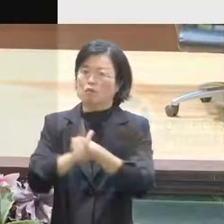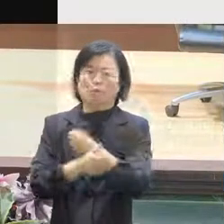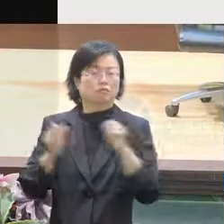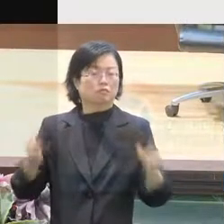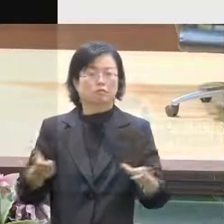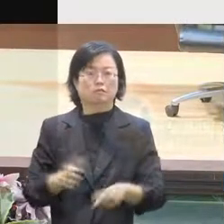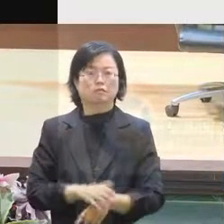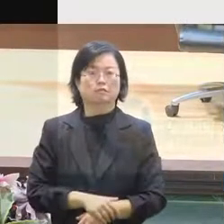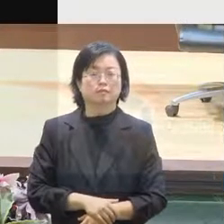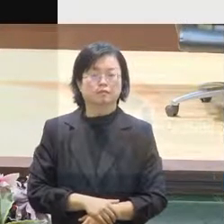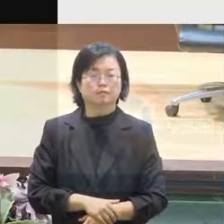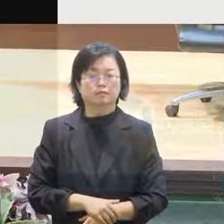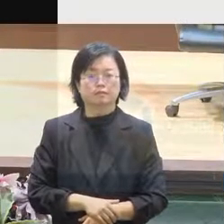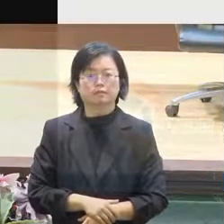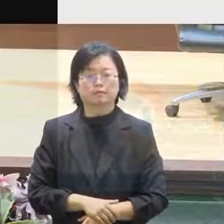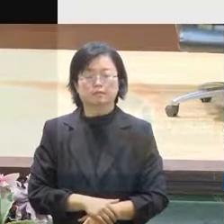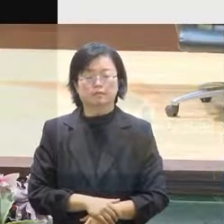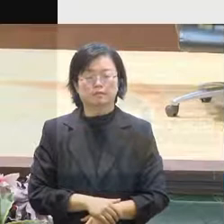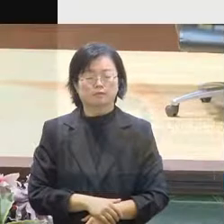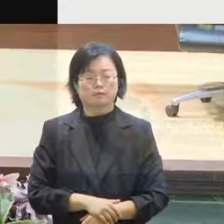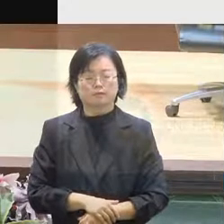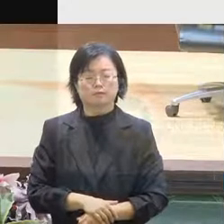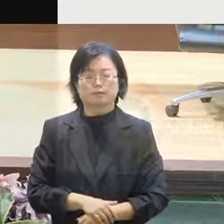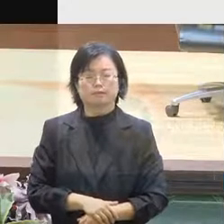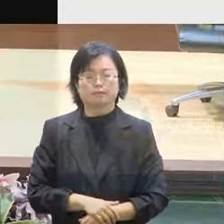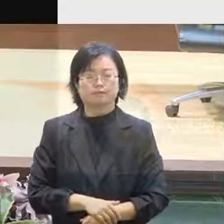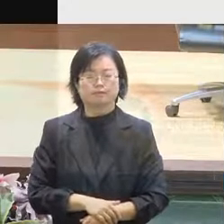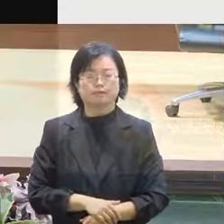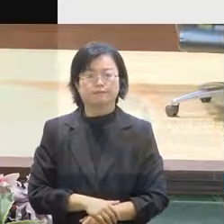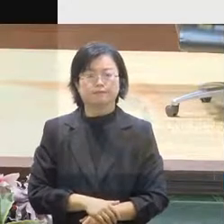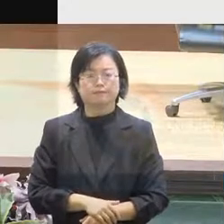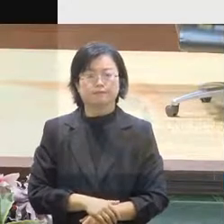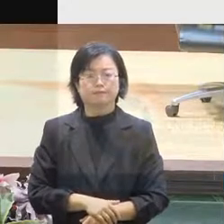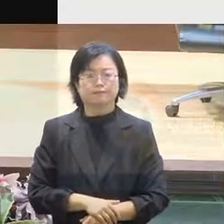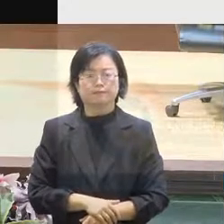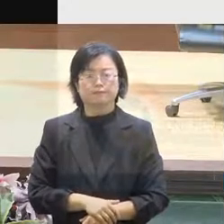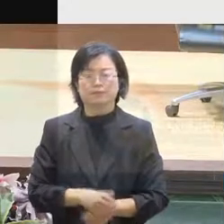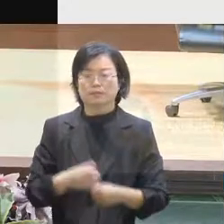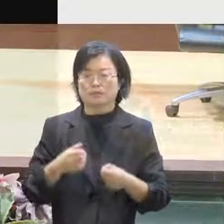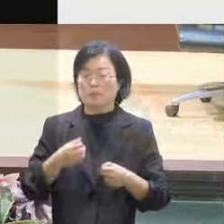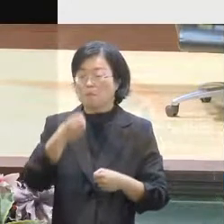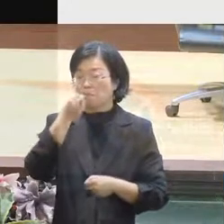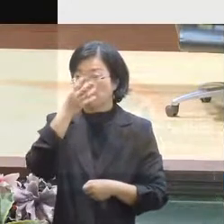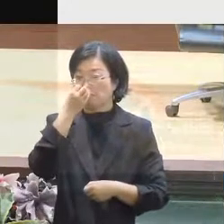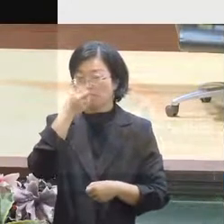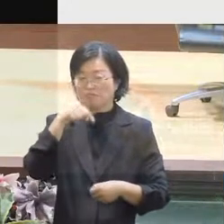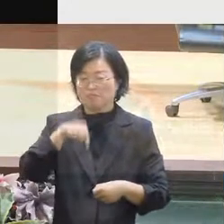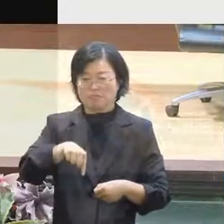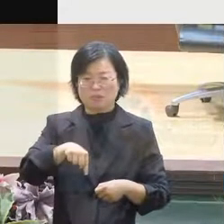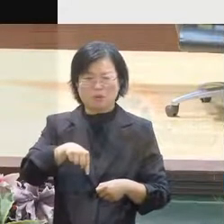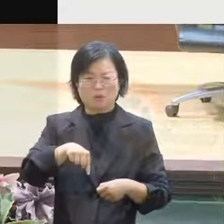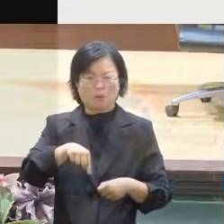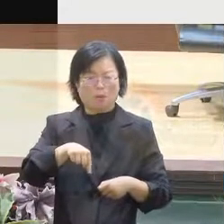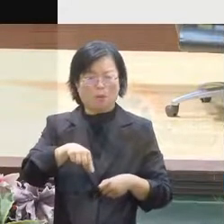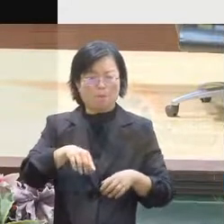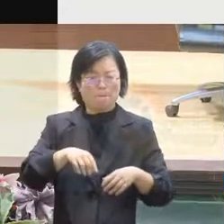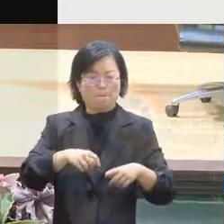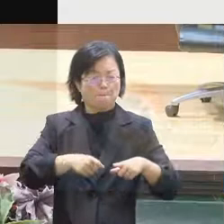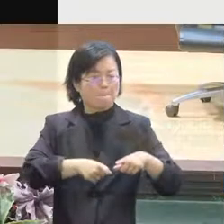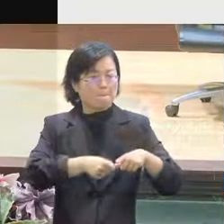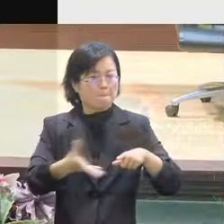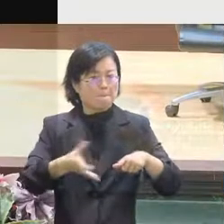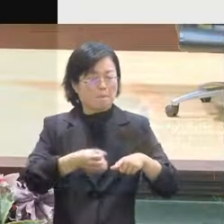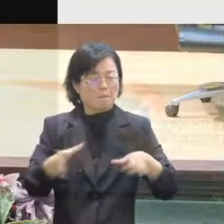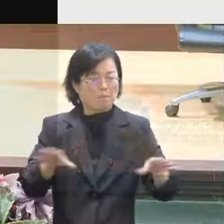那我们简单的来总结一下呢，觉得在香港的开 open data 的一个状况是怎样呢？我们发现呢其